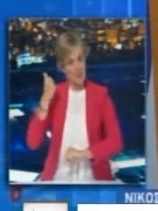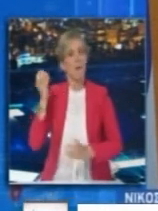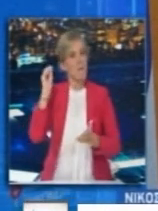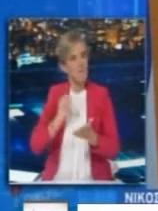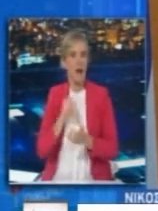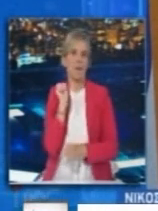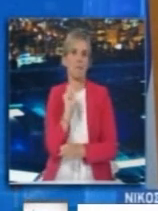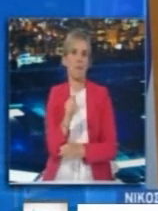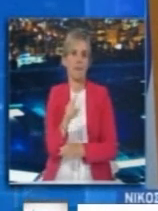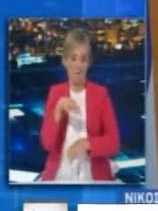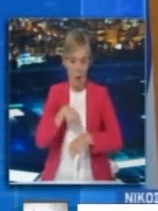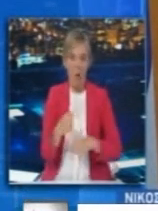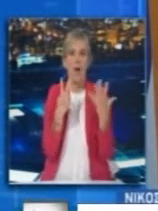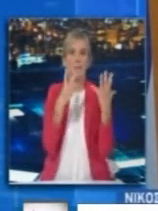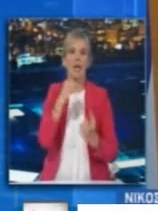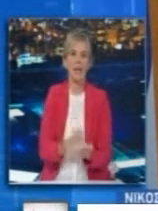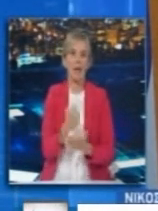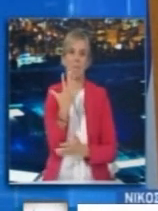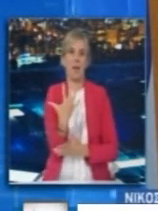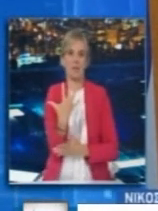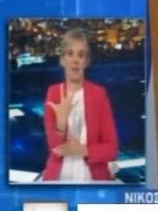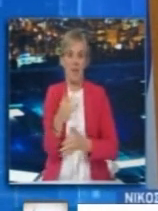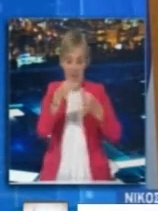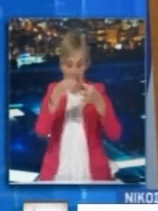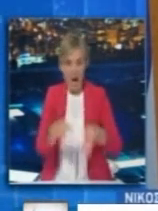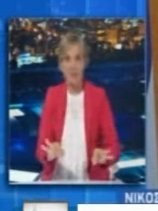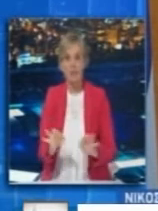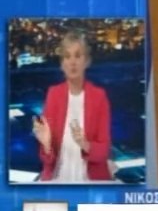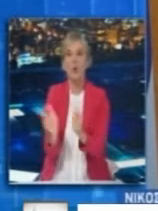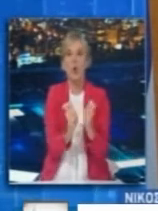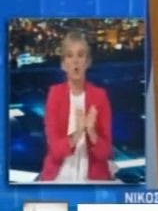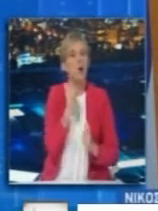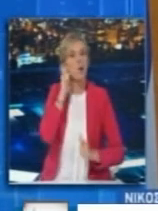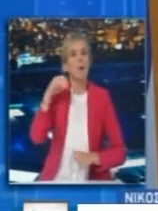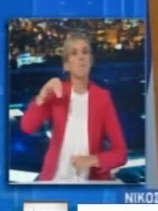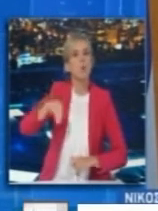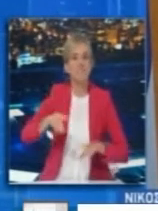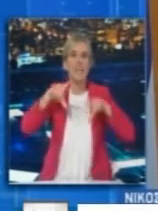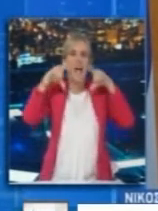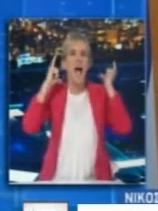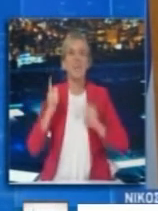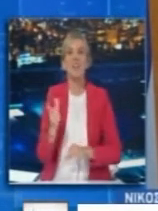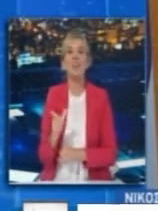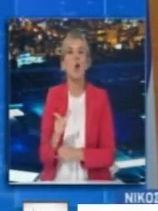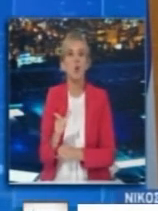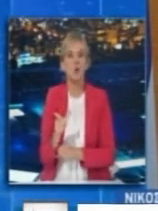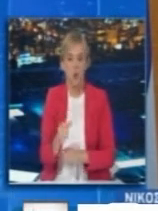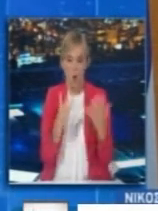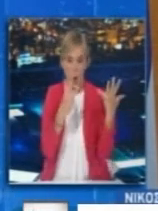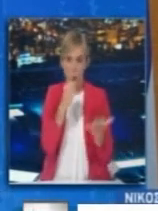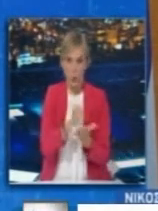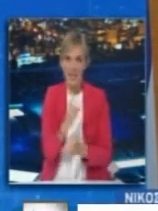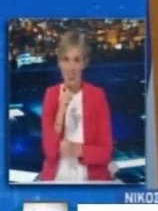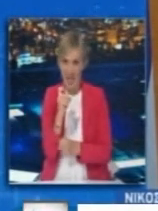στις 7 και 5 αποστείλαμε SMS για την εκένωση των οικισμών Μοναστηράκη και Άγιοι Θεόδωροι, στις 8 και 10 για εκένωση των